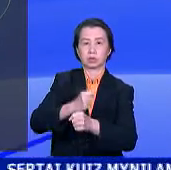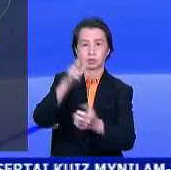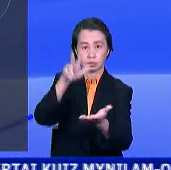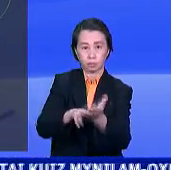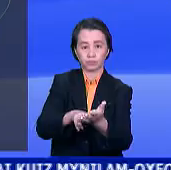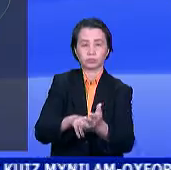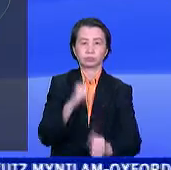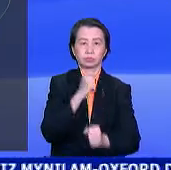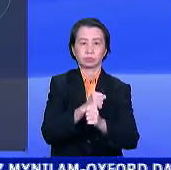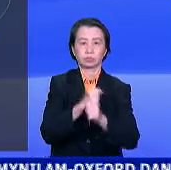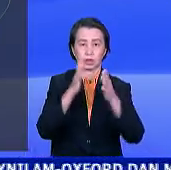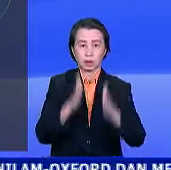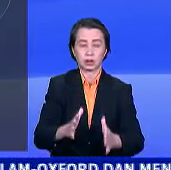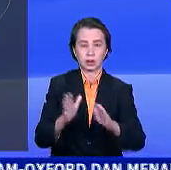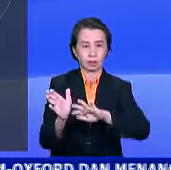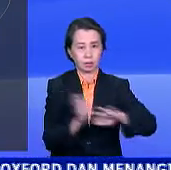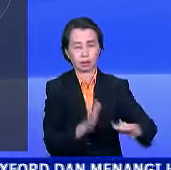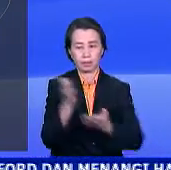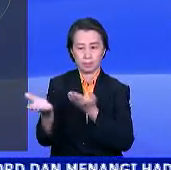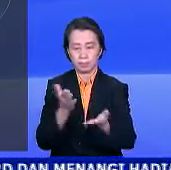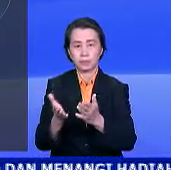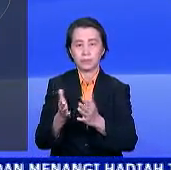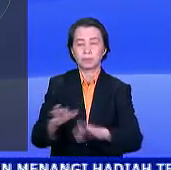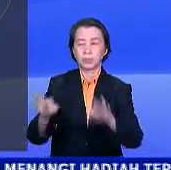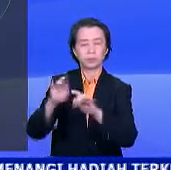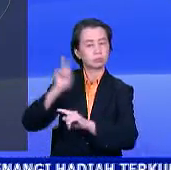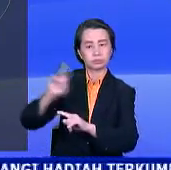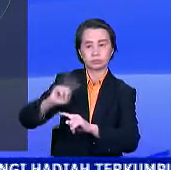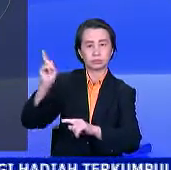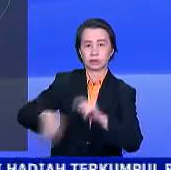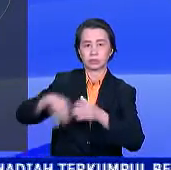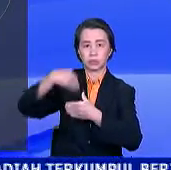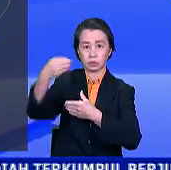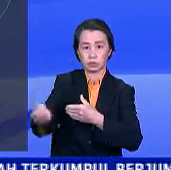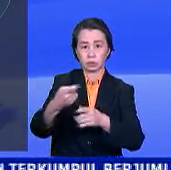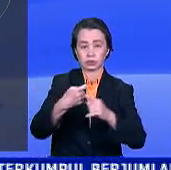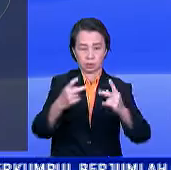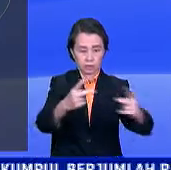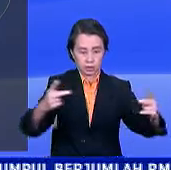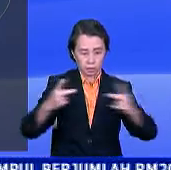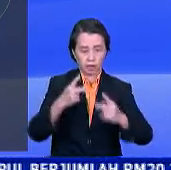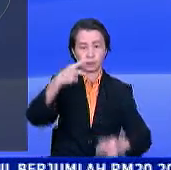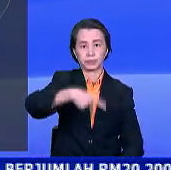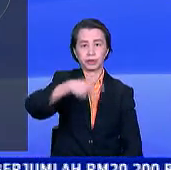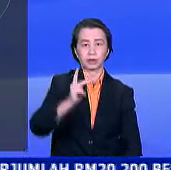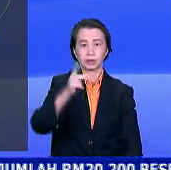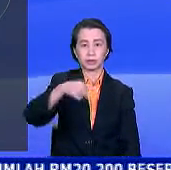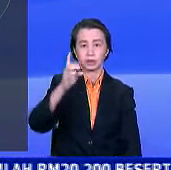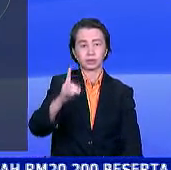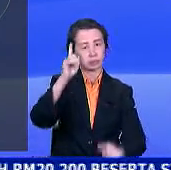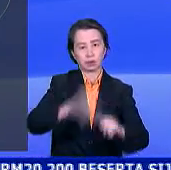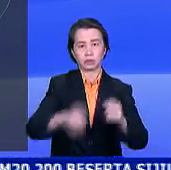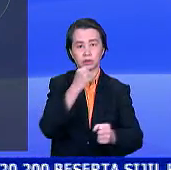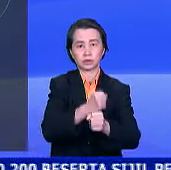berkaitan, pekerja selain daripada perkhidmatan perlu tidak dibenarkan keluar dari kawasan PKPD dan tidak boleh